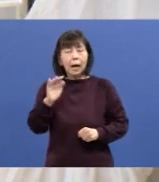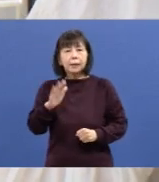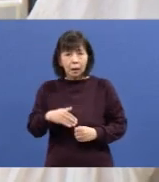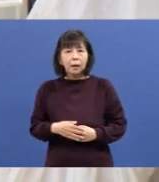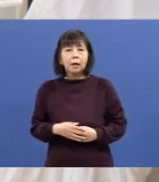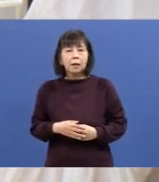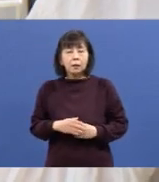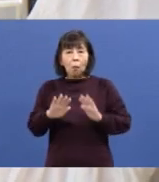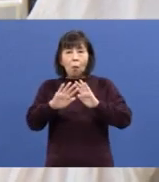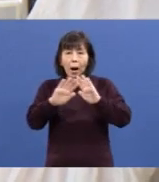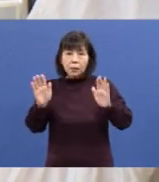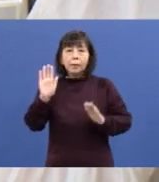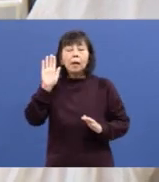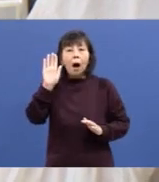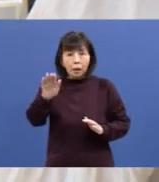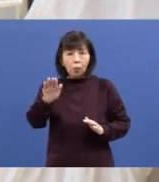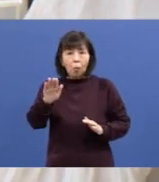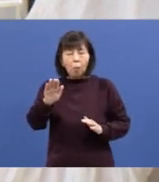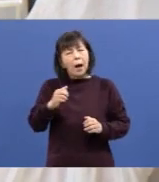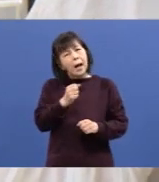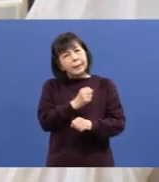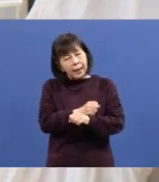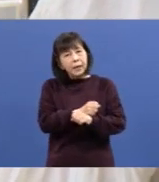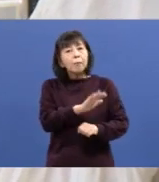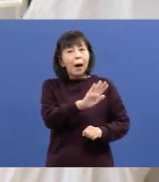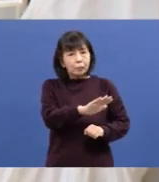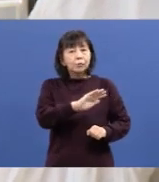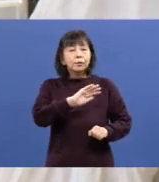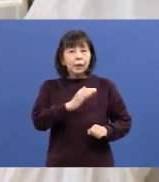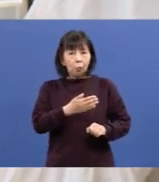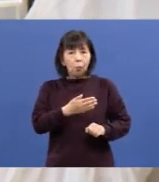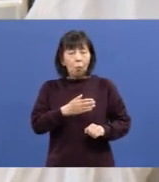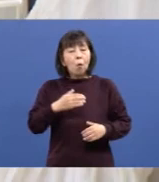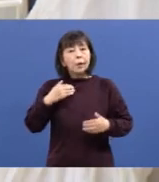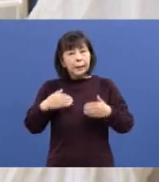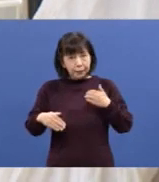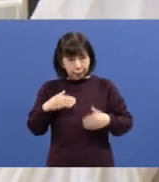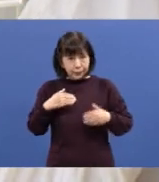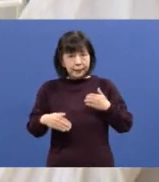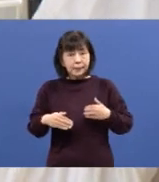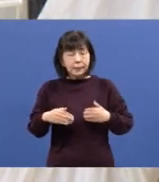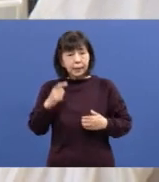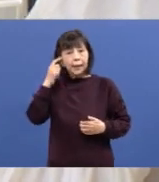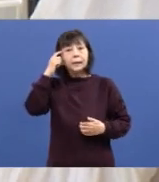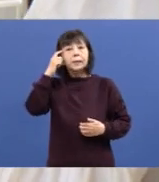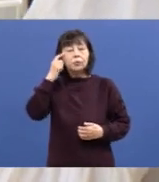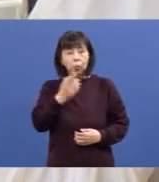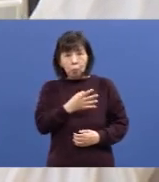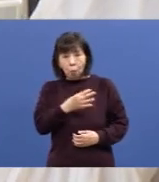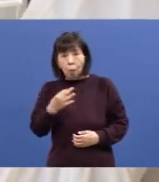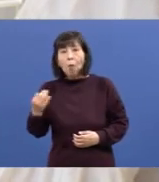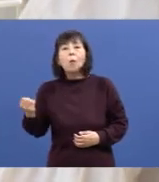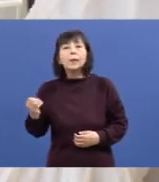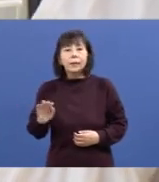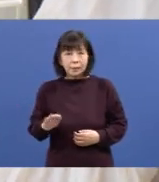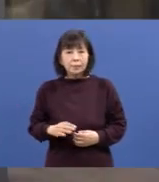就いてからはとても大変な仕事も多かったりもしますけど、やっぱり楽しいと感じることが多くなり